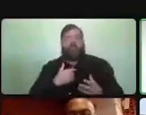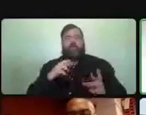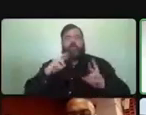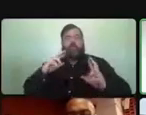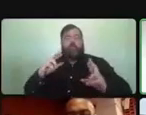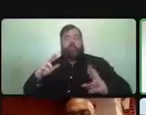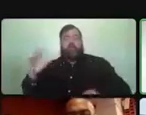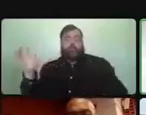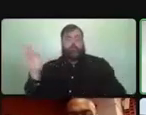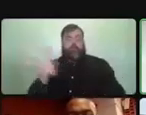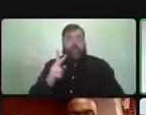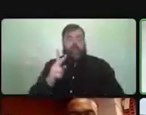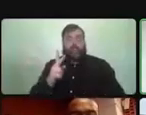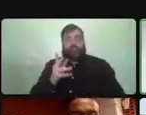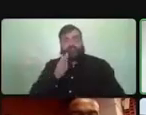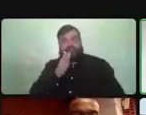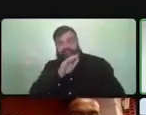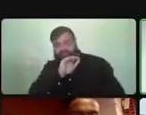soka. Kwa hivyo